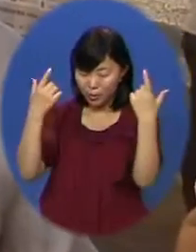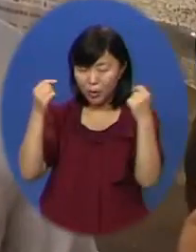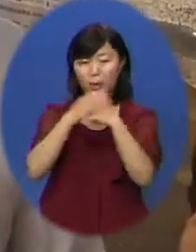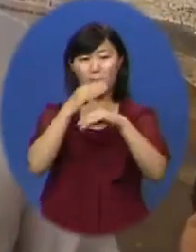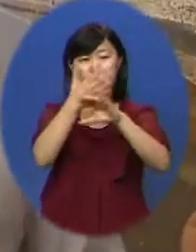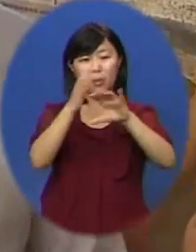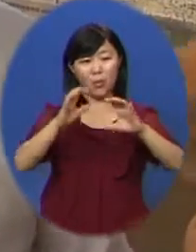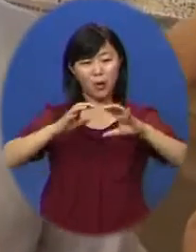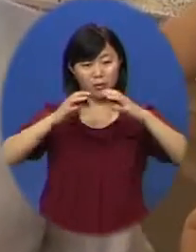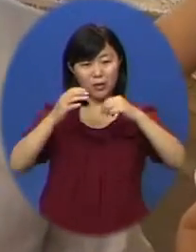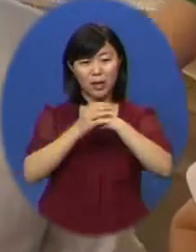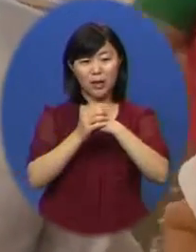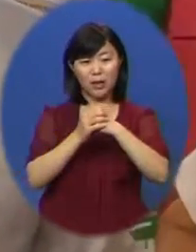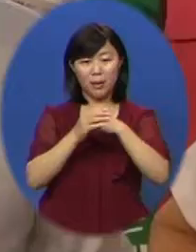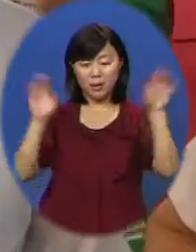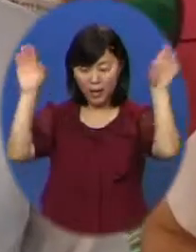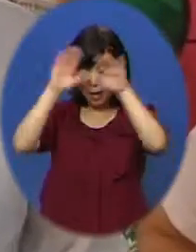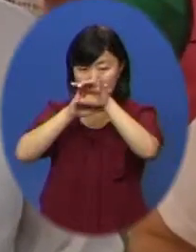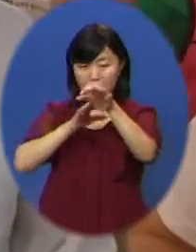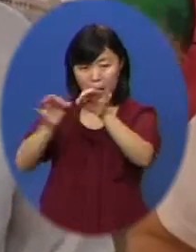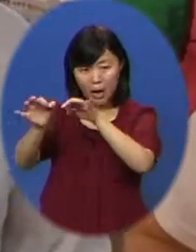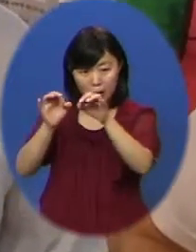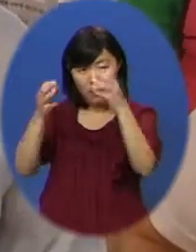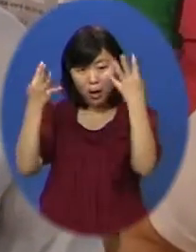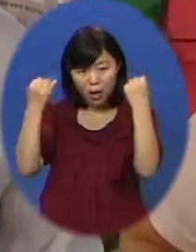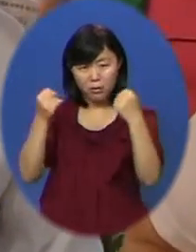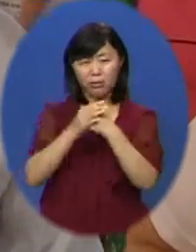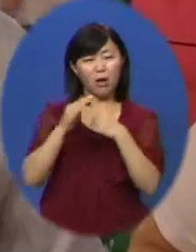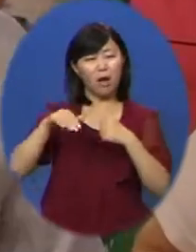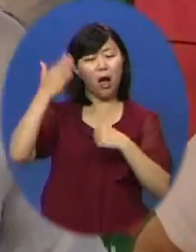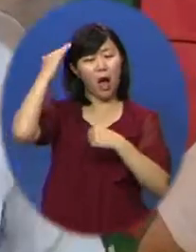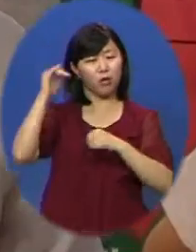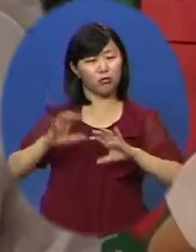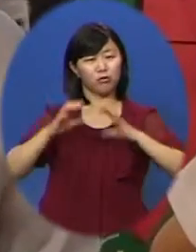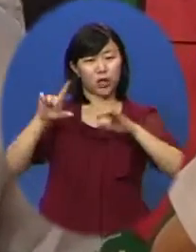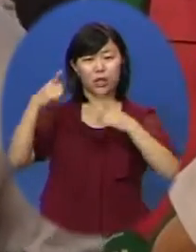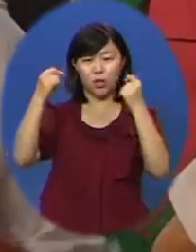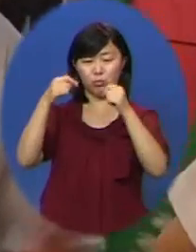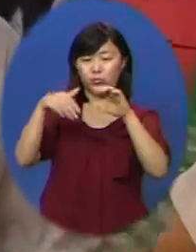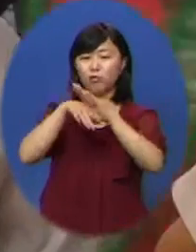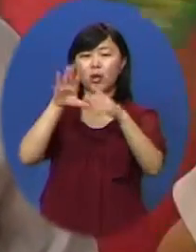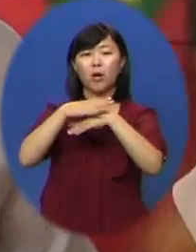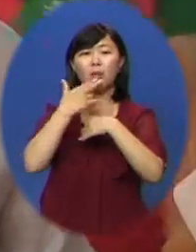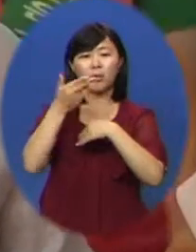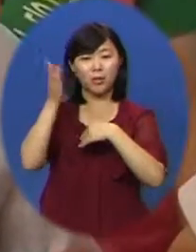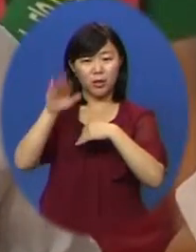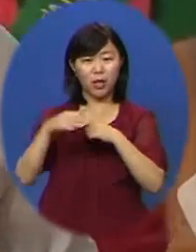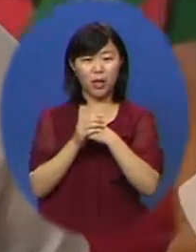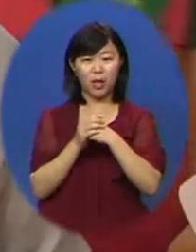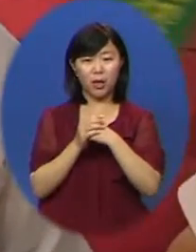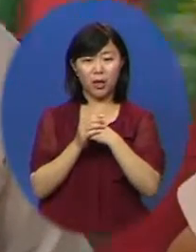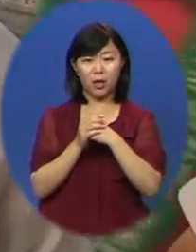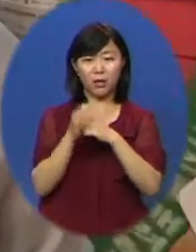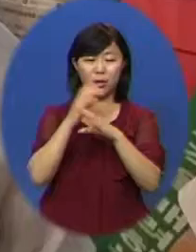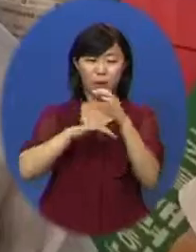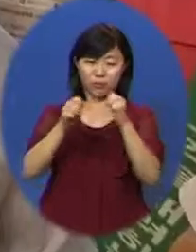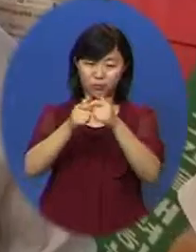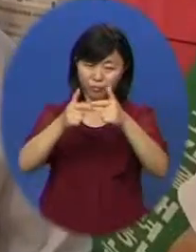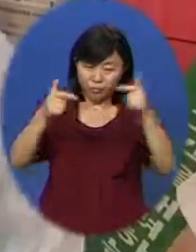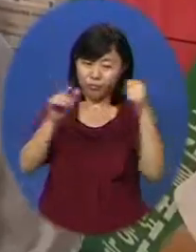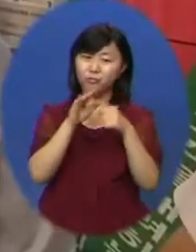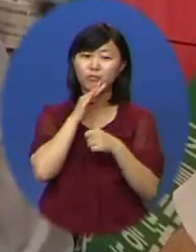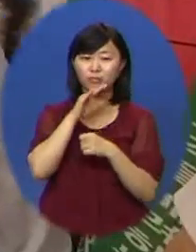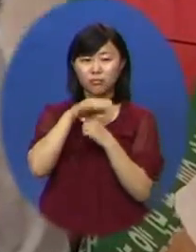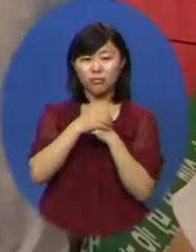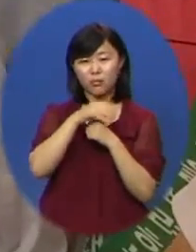동남아 대회 가면 나이트 마켓이 많이 있잖아요. 한국에는 아직 이런 문화가 없는데 한국 데이지사이트를 활성화돼서 굉장히